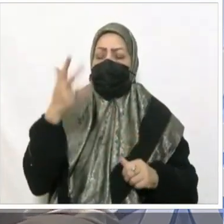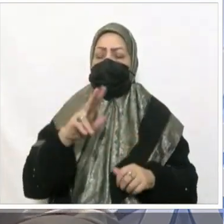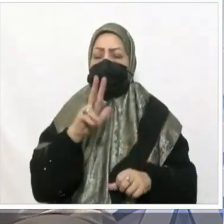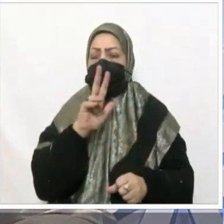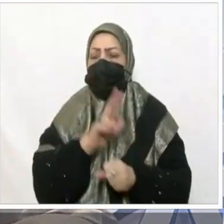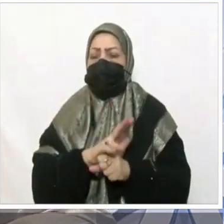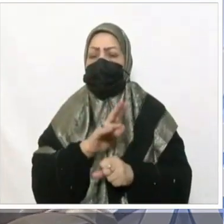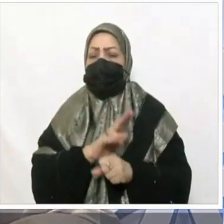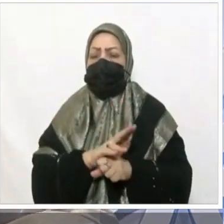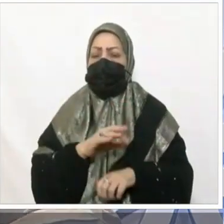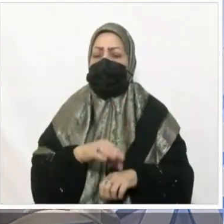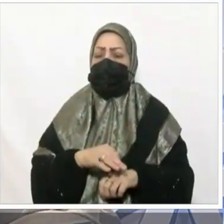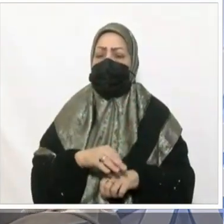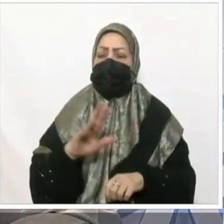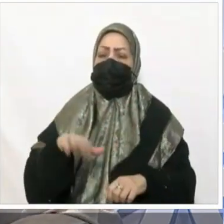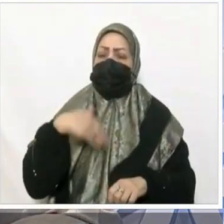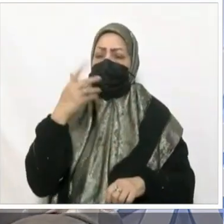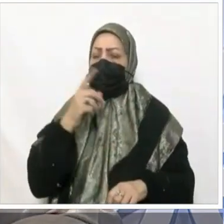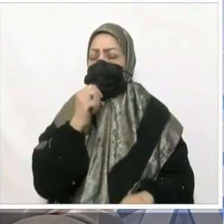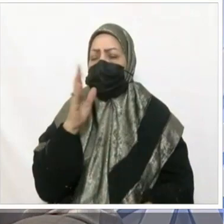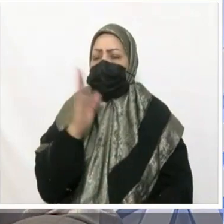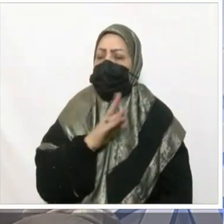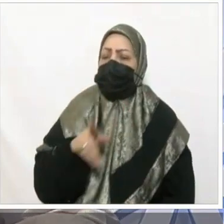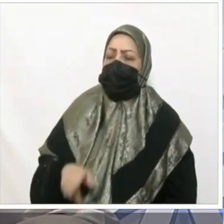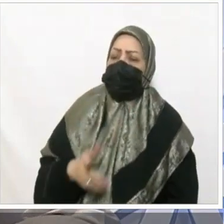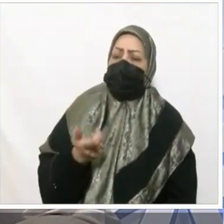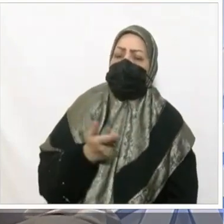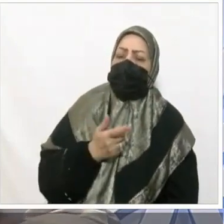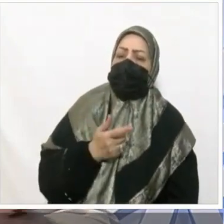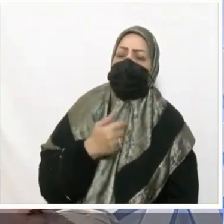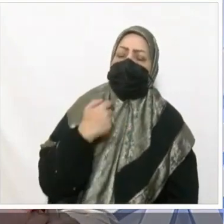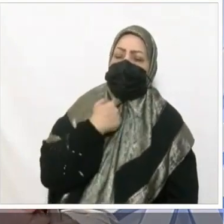الآن ماله كله تصدق به. طيب يعني